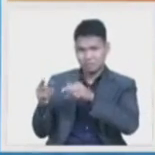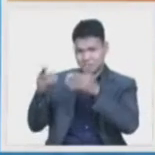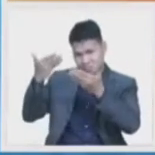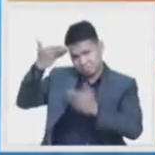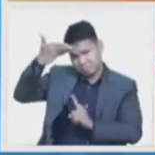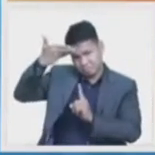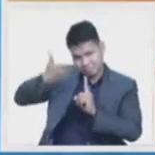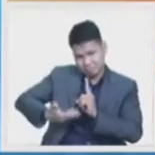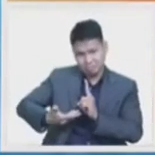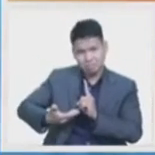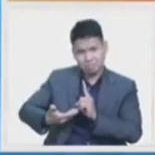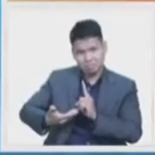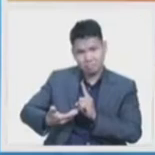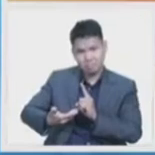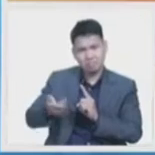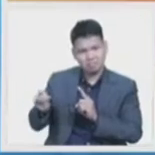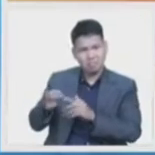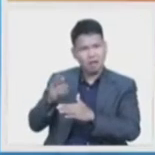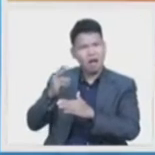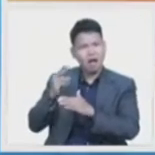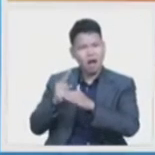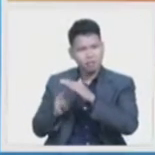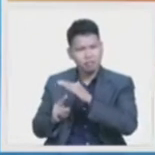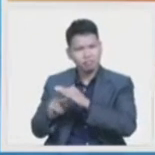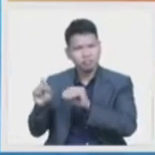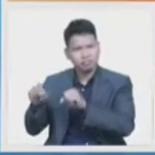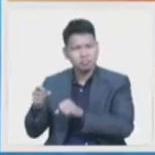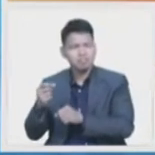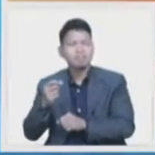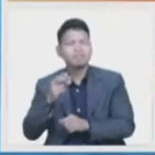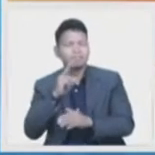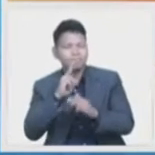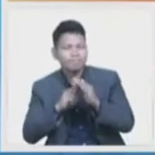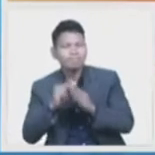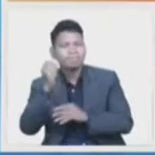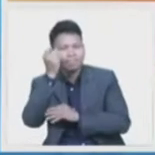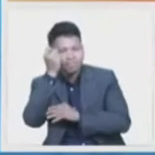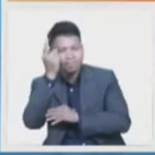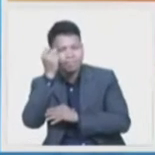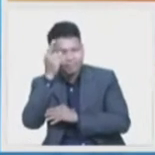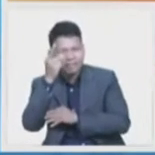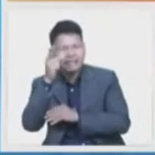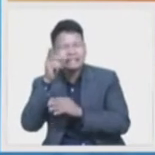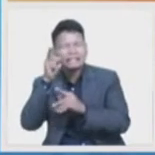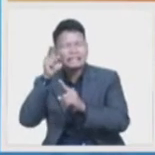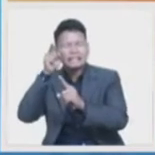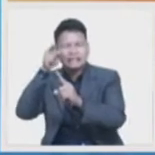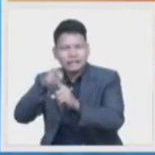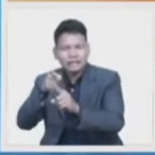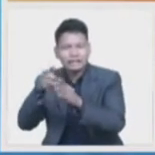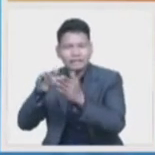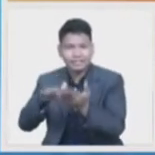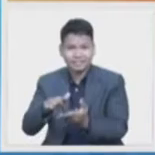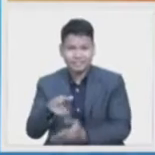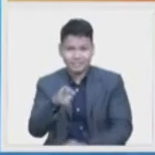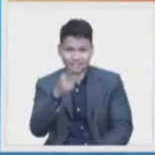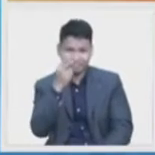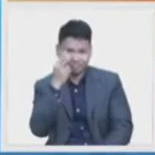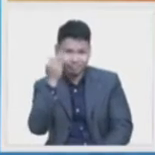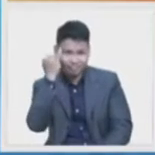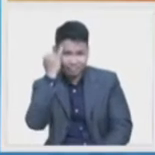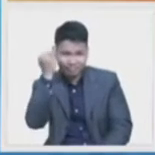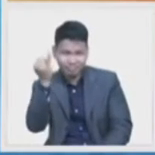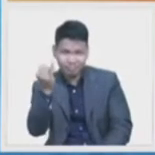iyang kaugalingon. Ug nahimong masinagtanon hangtod pa sa kamatayon. Imagine, mga